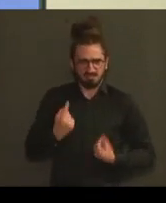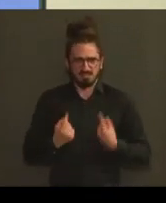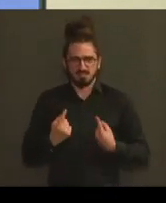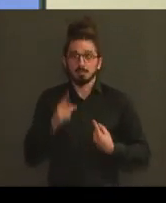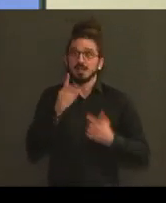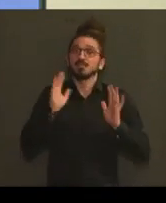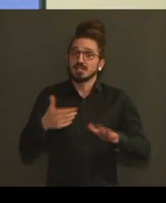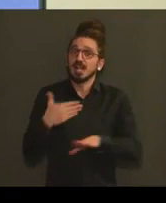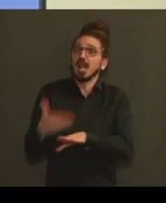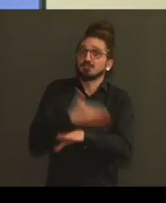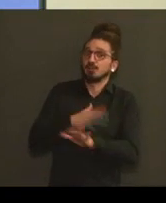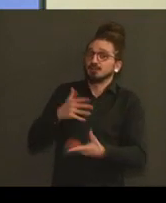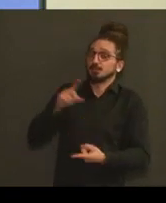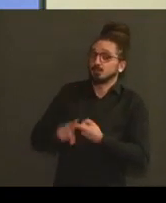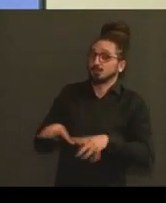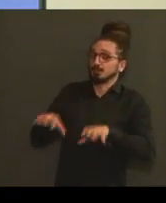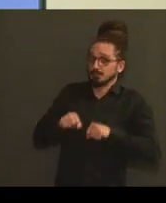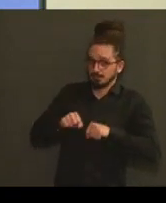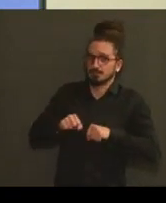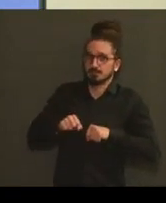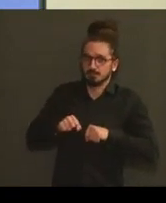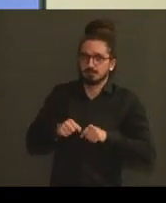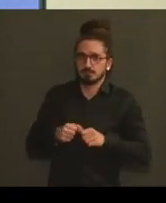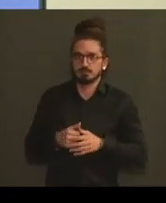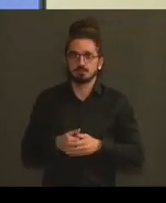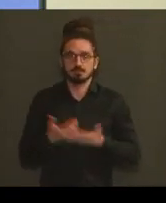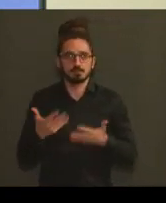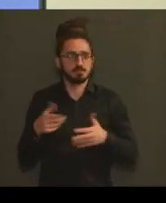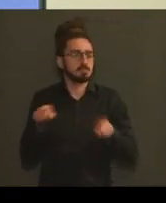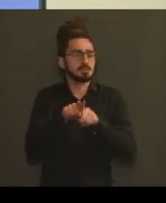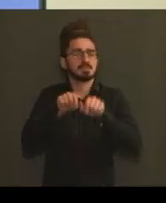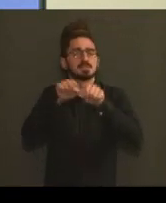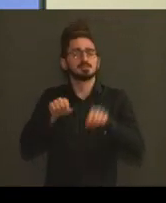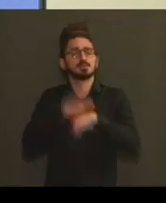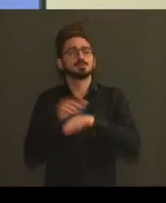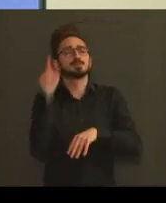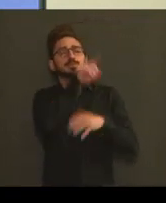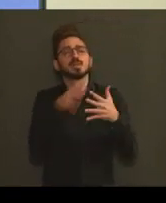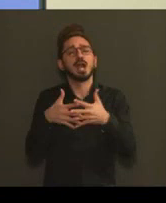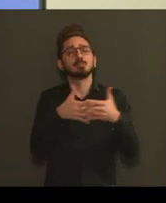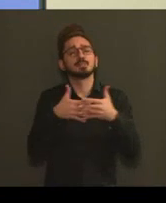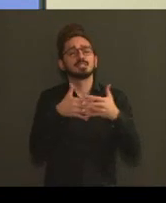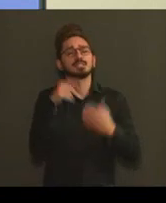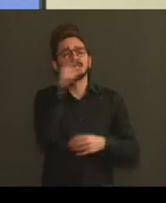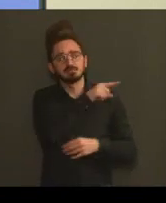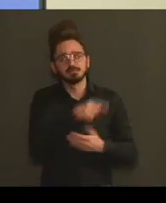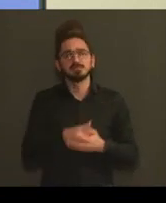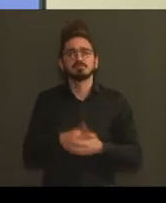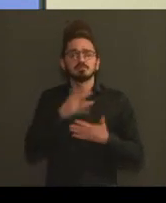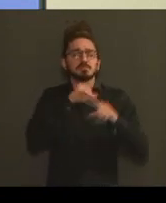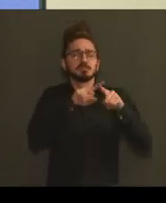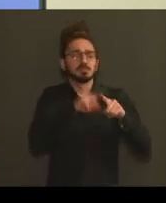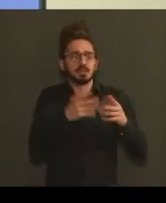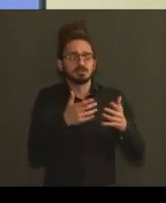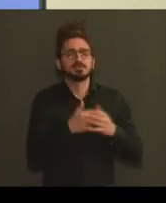États-Unis, d'Israël par exemple, ou qui est liée aux données des études d'enregistrement, ne montre pas une